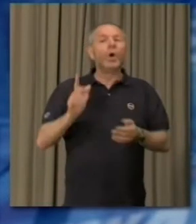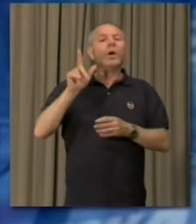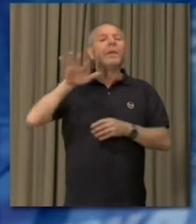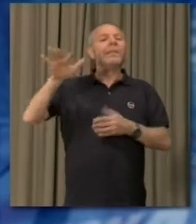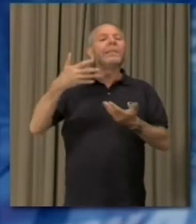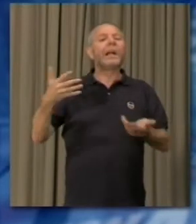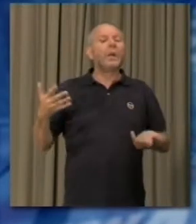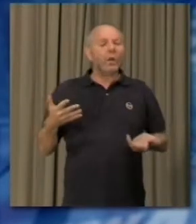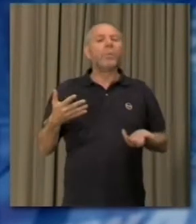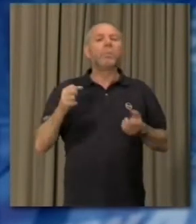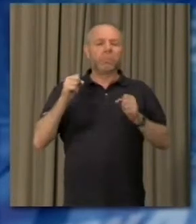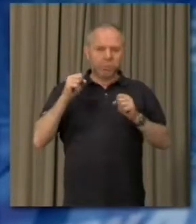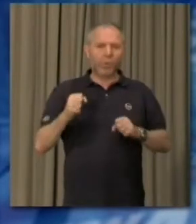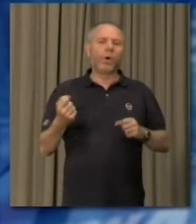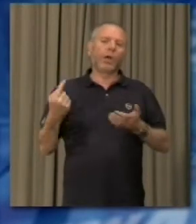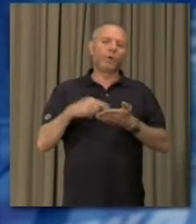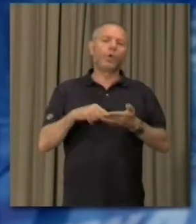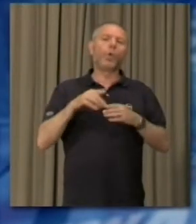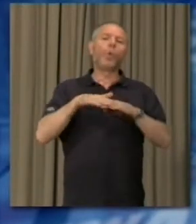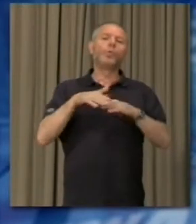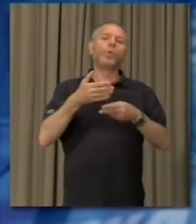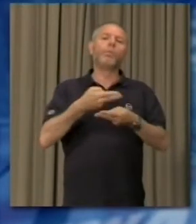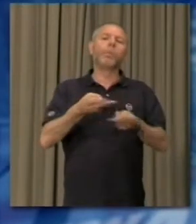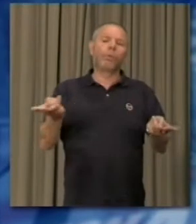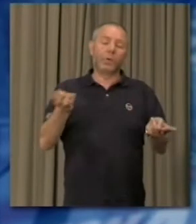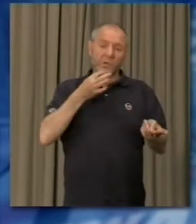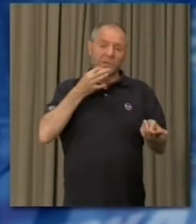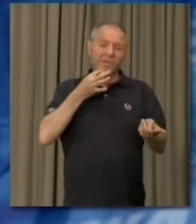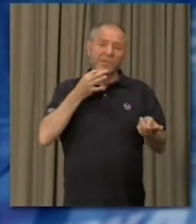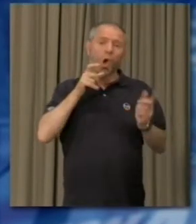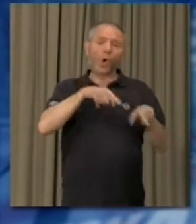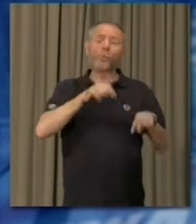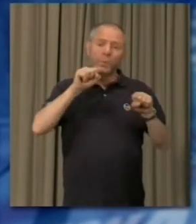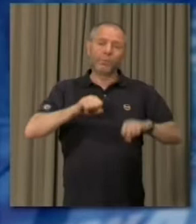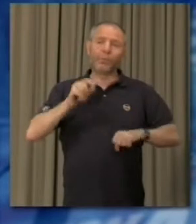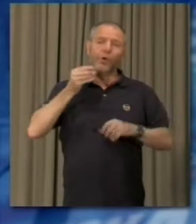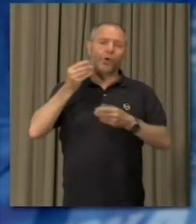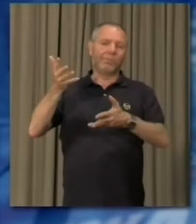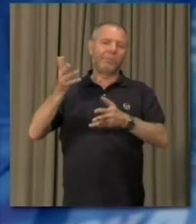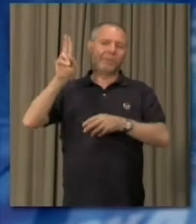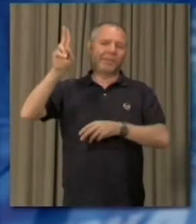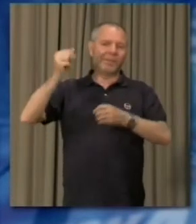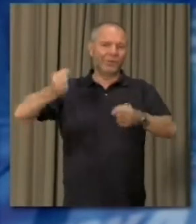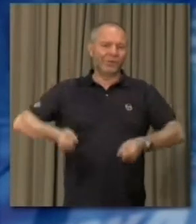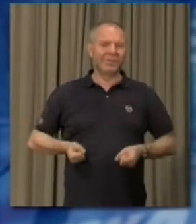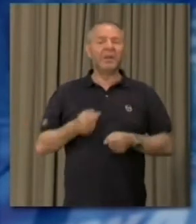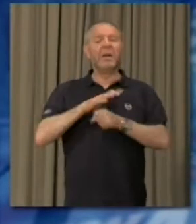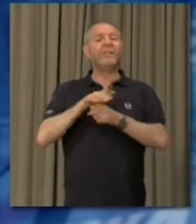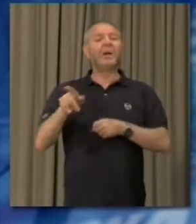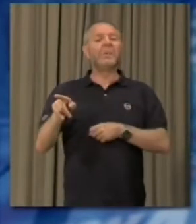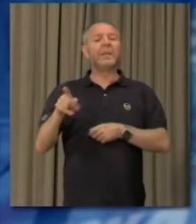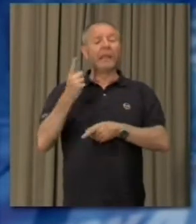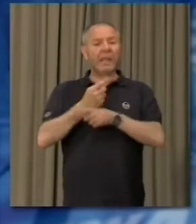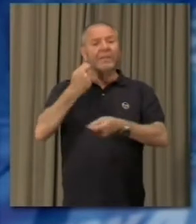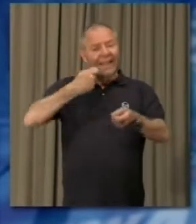tornano assoggettati all'uso pubblico e quindi nella disponibilità del comune di Stresa. La famiglia Borromeo, si legge nel dispositivo, dovrà